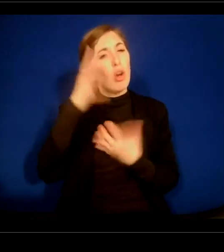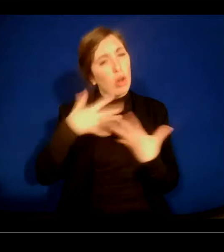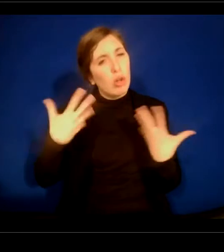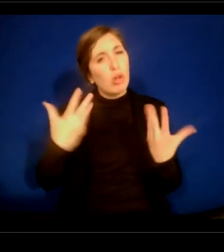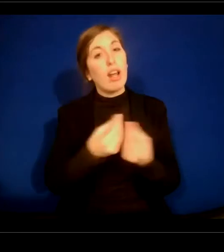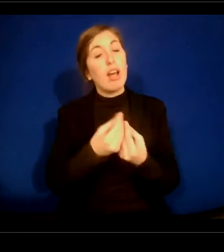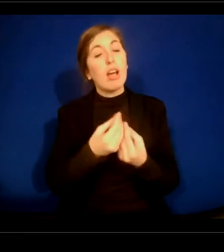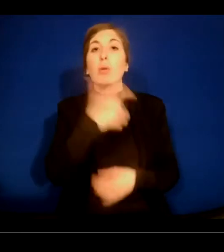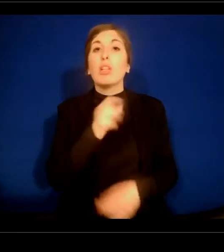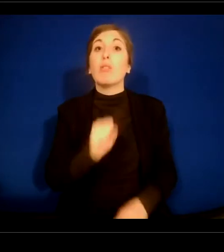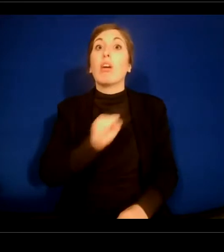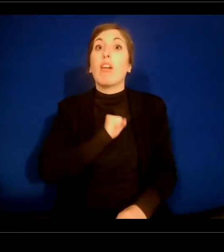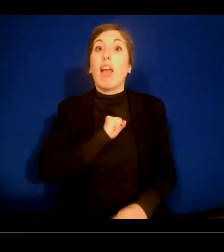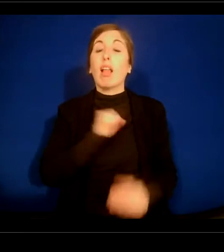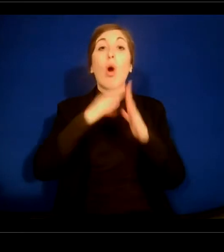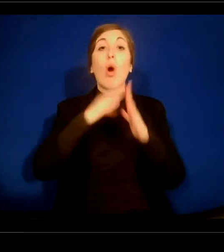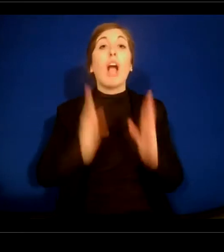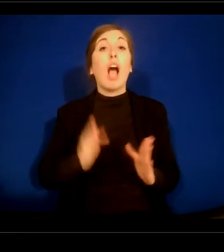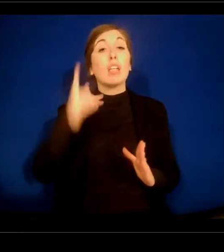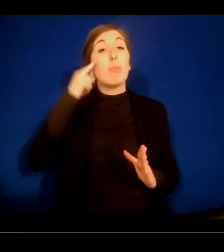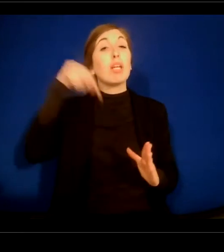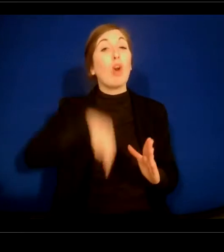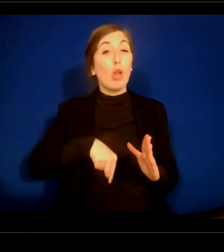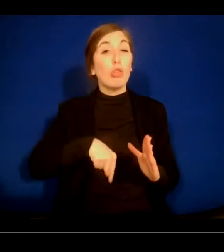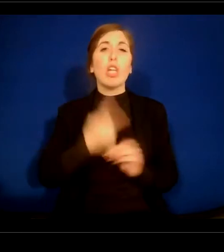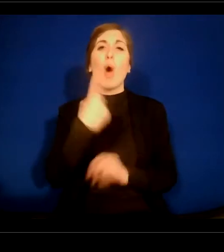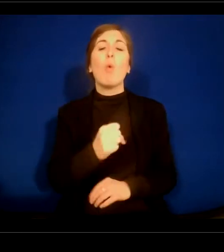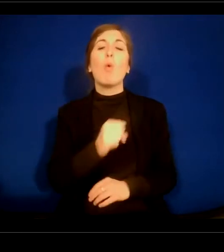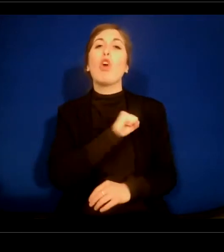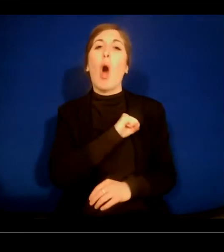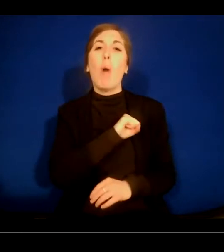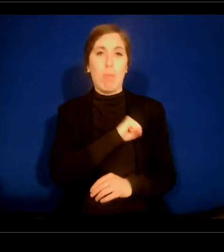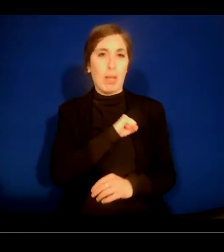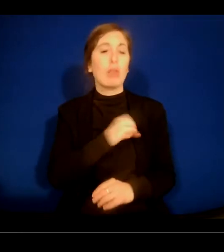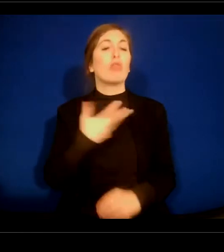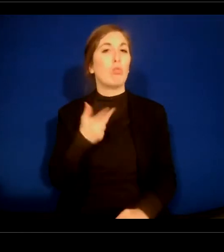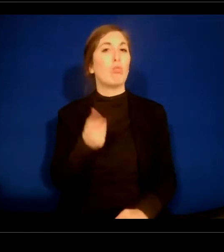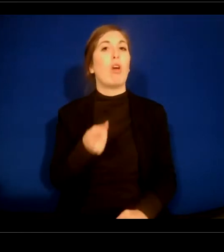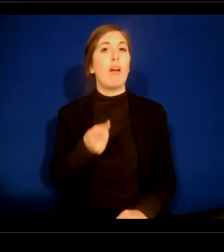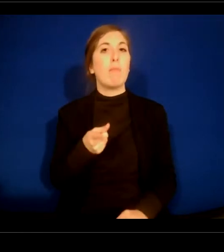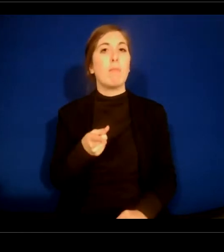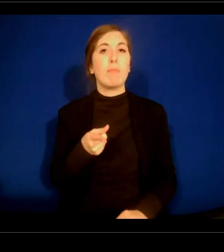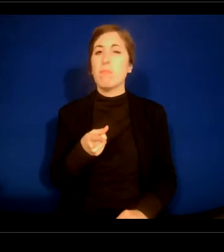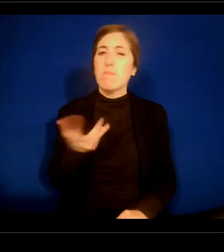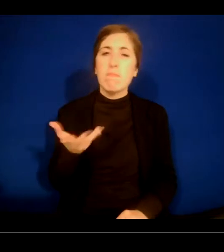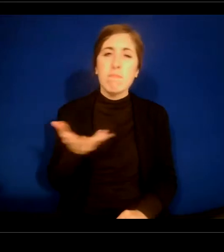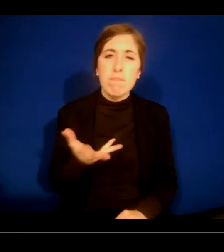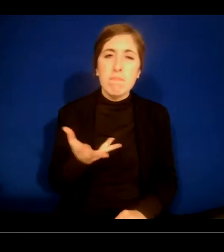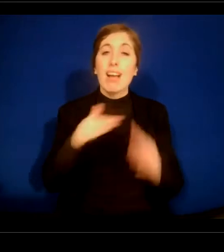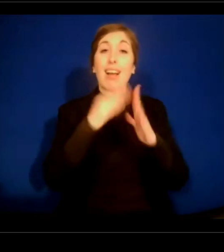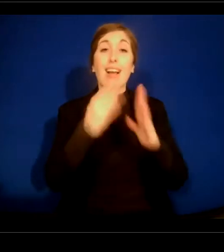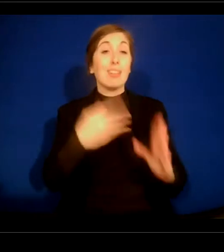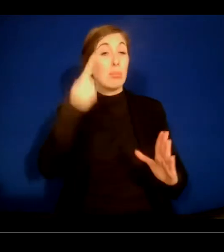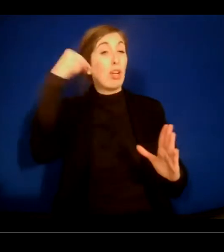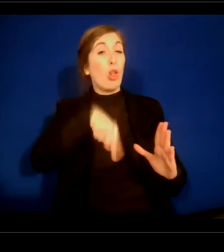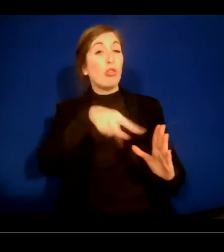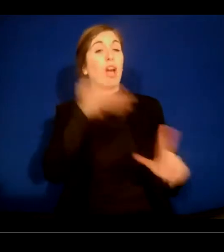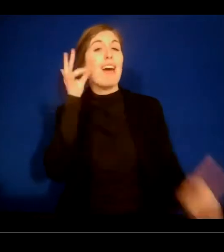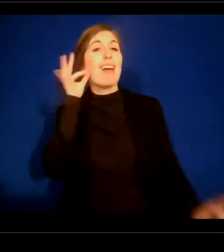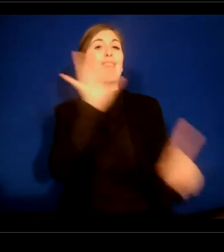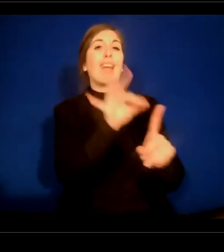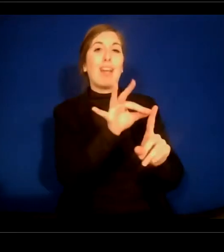della Psicologia si è sempre dato, che è quello di essere un po' un punto di riferimento per una riflessione collettiva e per